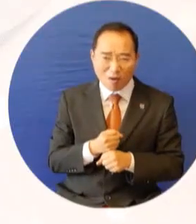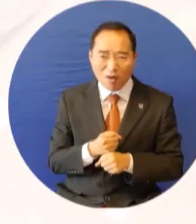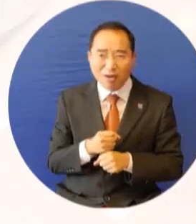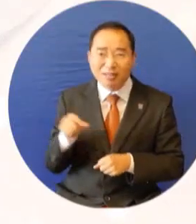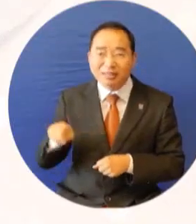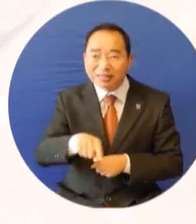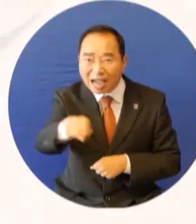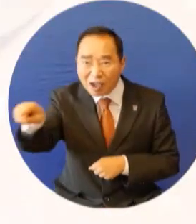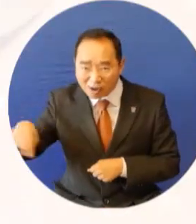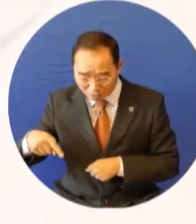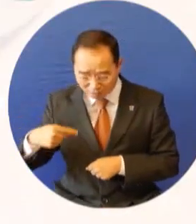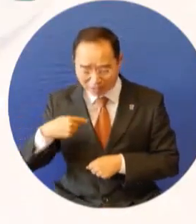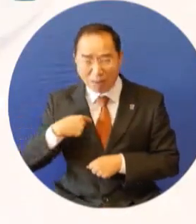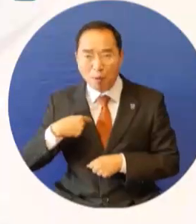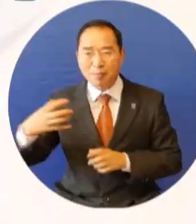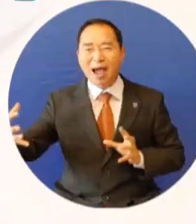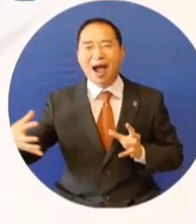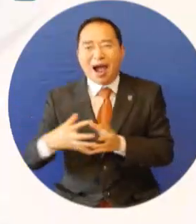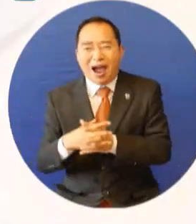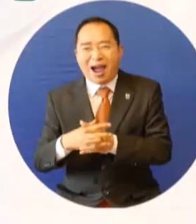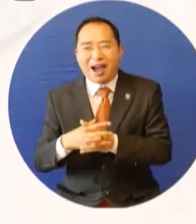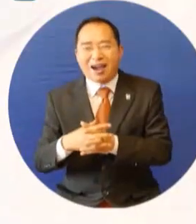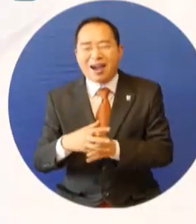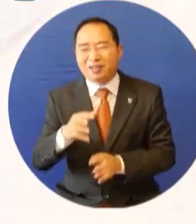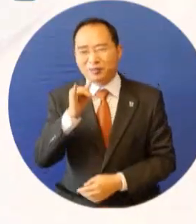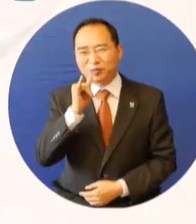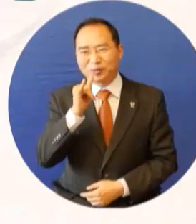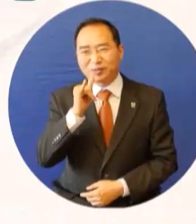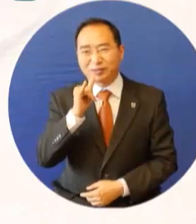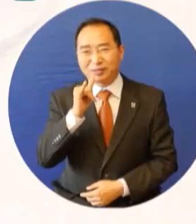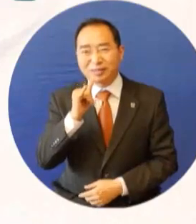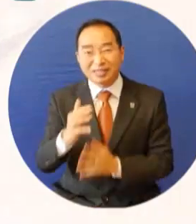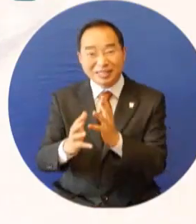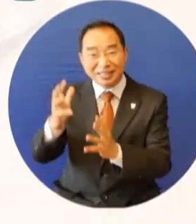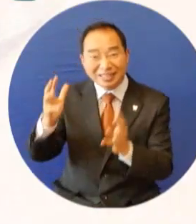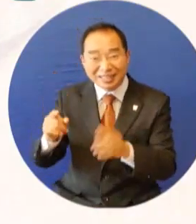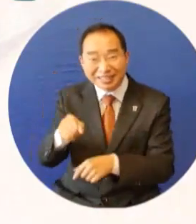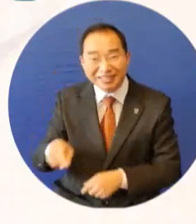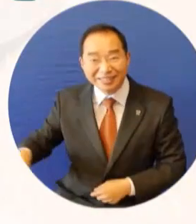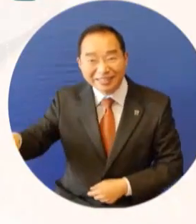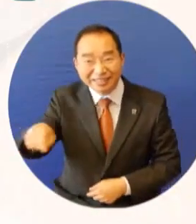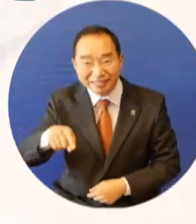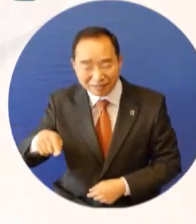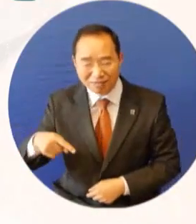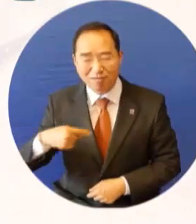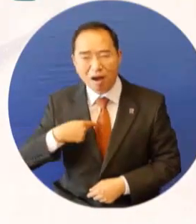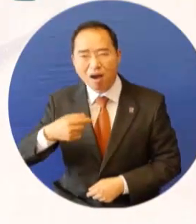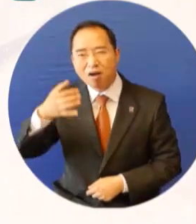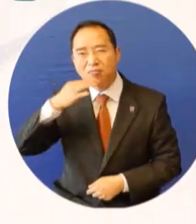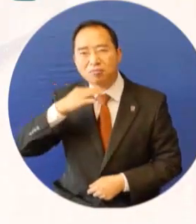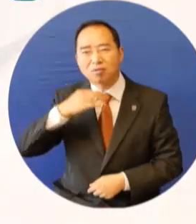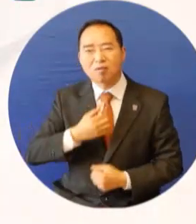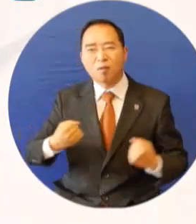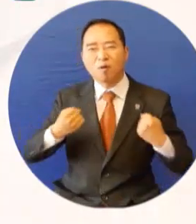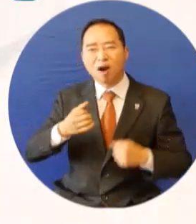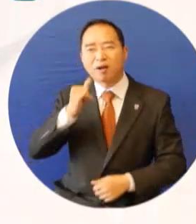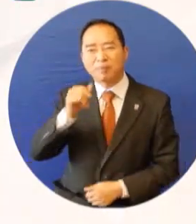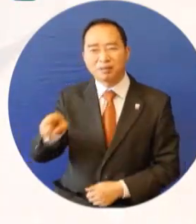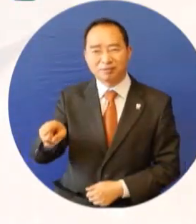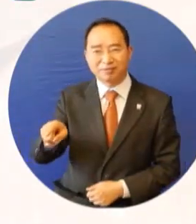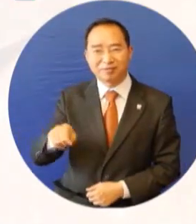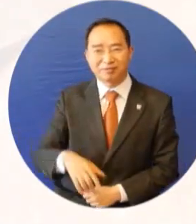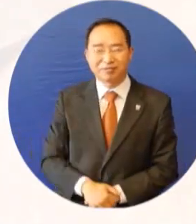올려서 자연과 하나의 동화가 되는 자연과 내가 따로 아니라 이 자연의 들풀들이